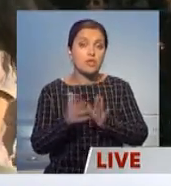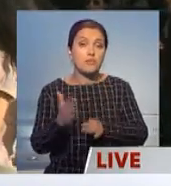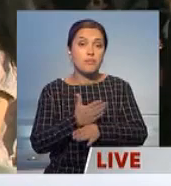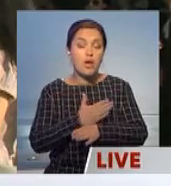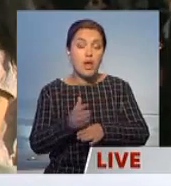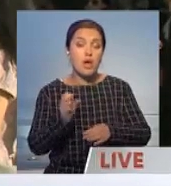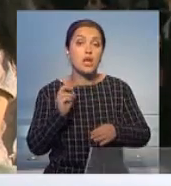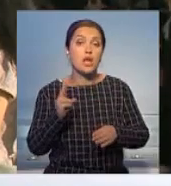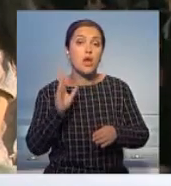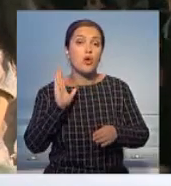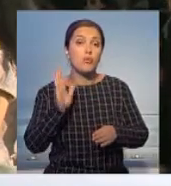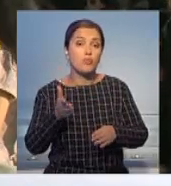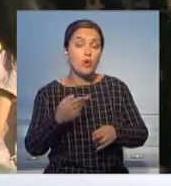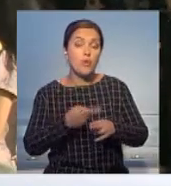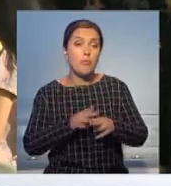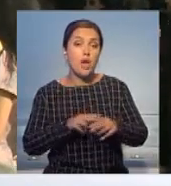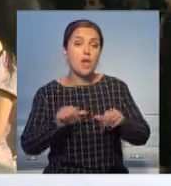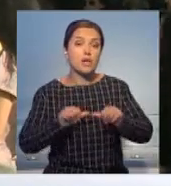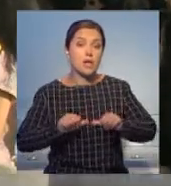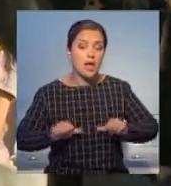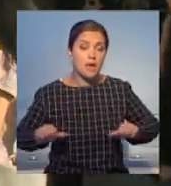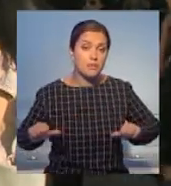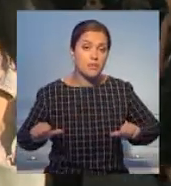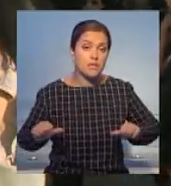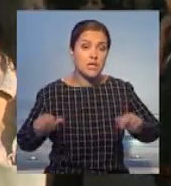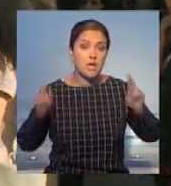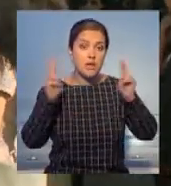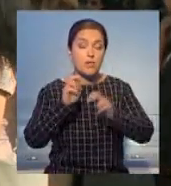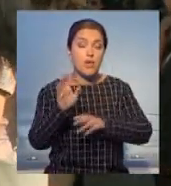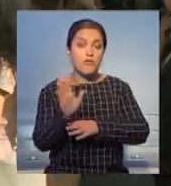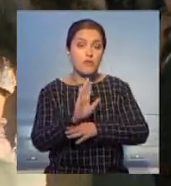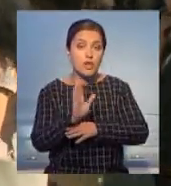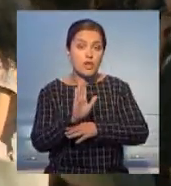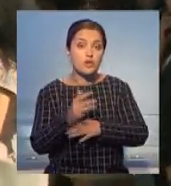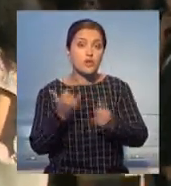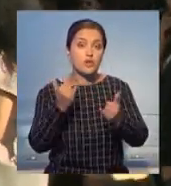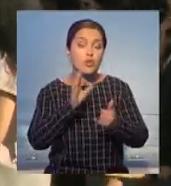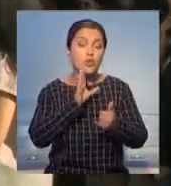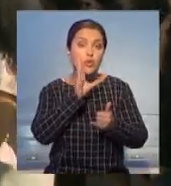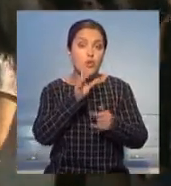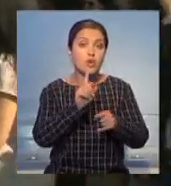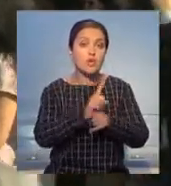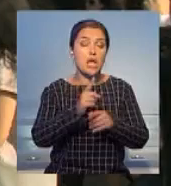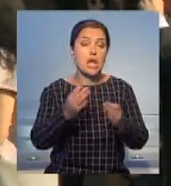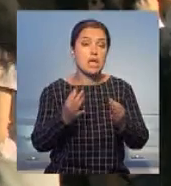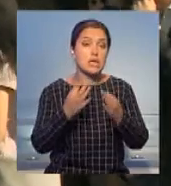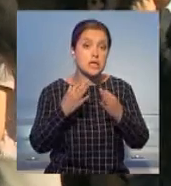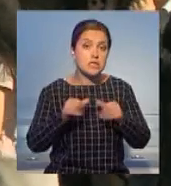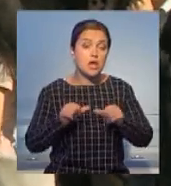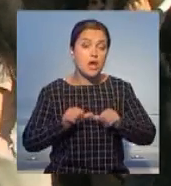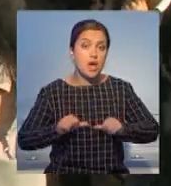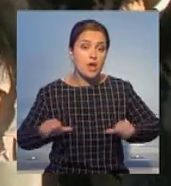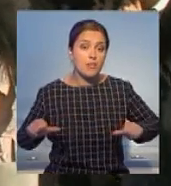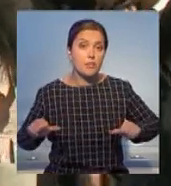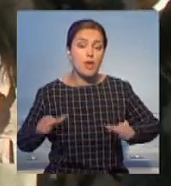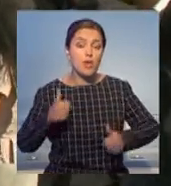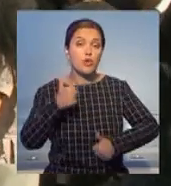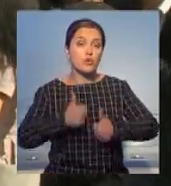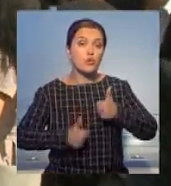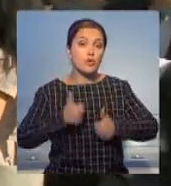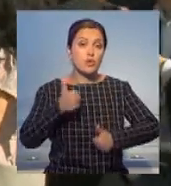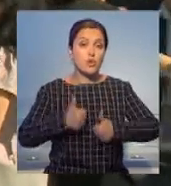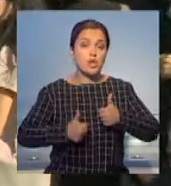как будут судить и оценивать эти фильмы, нам сегодня также утром на пресс-конференции рассказали жюри основного конкурса и